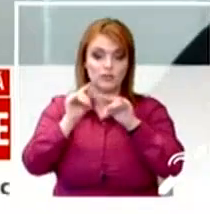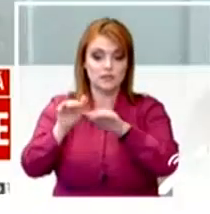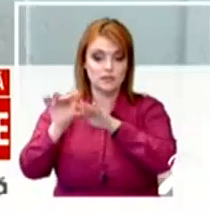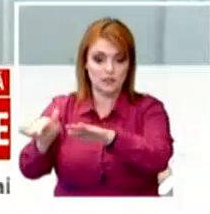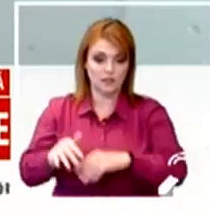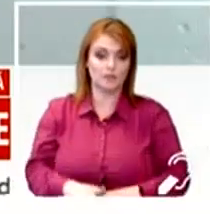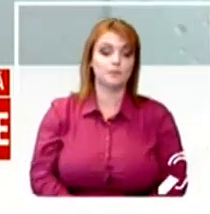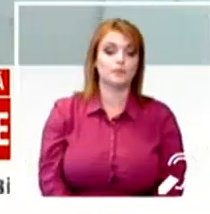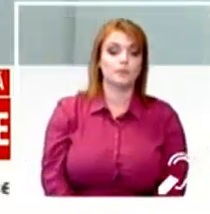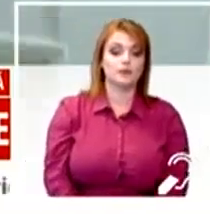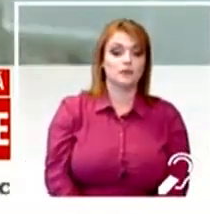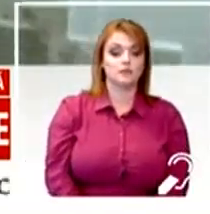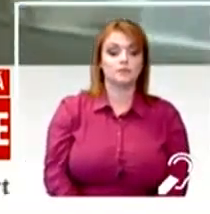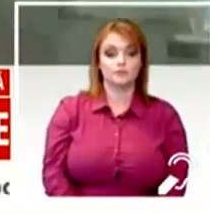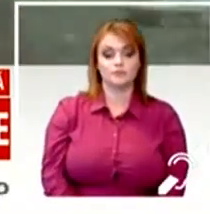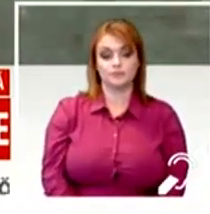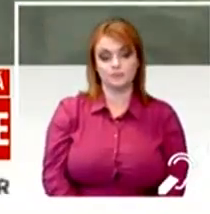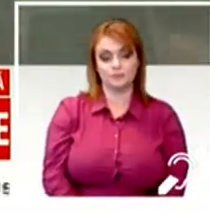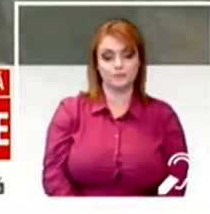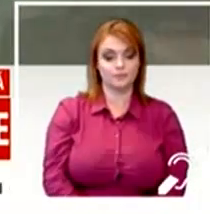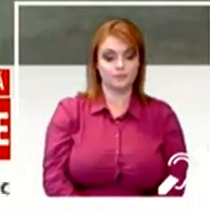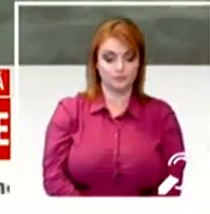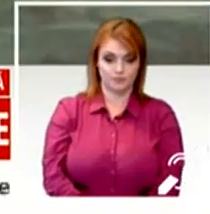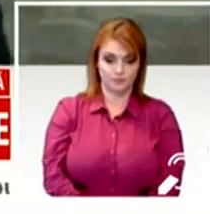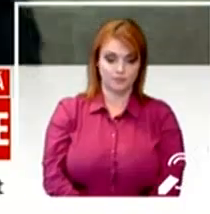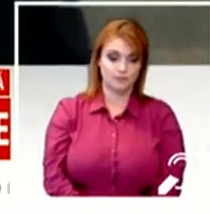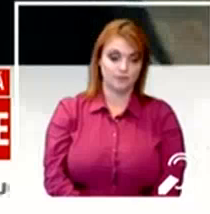criminal organizat și falsificarea raportului de